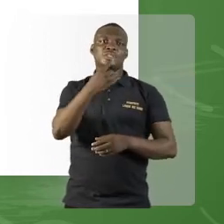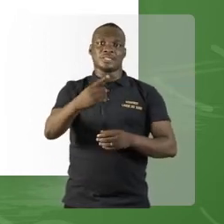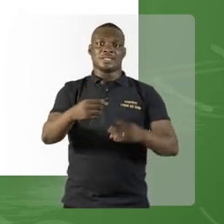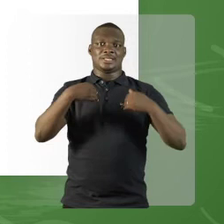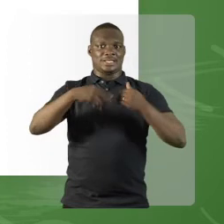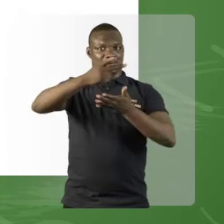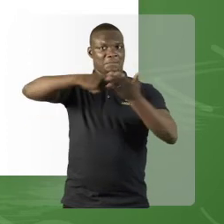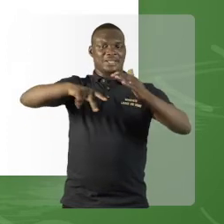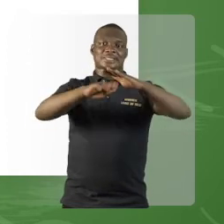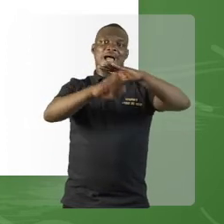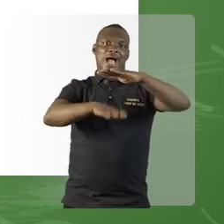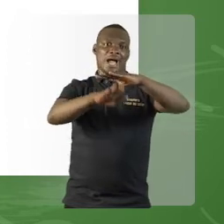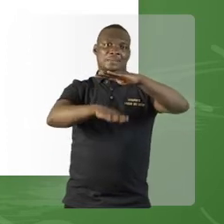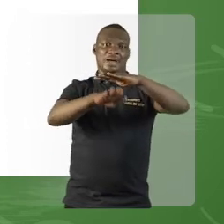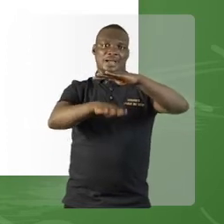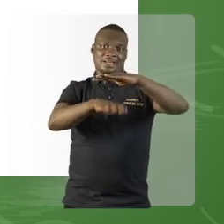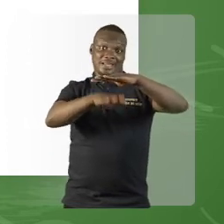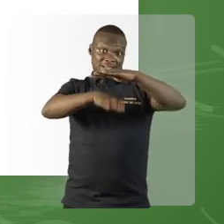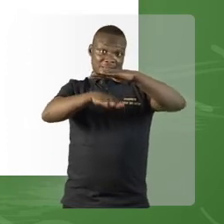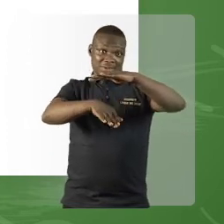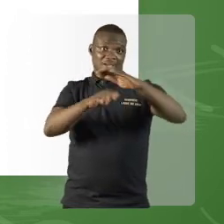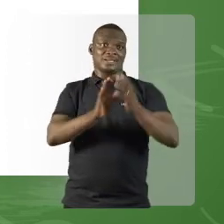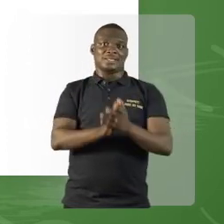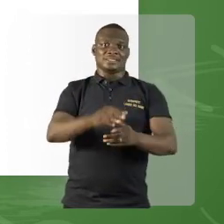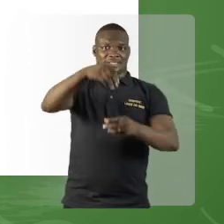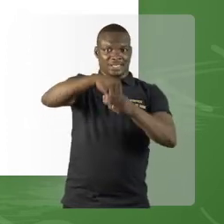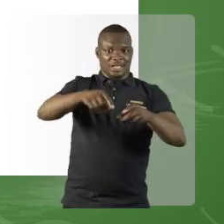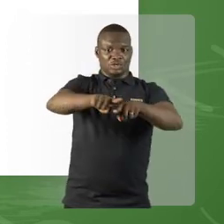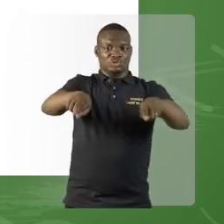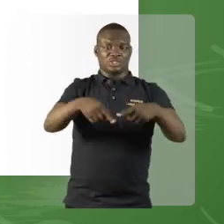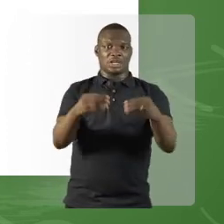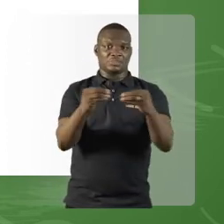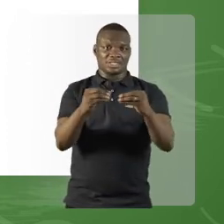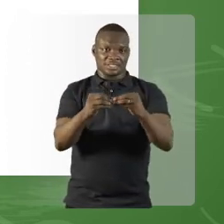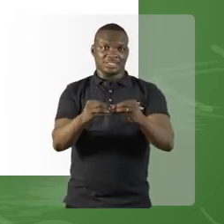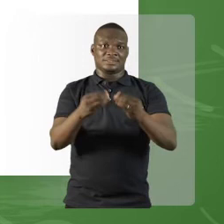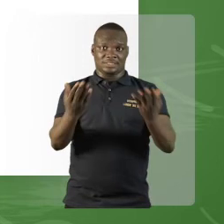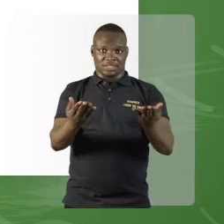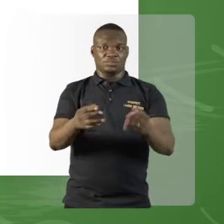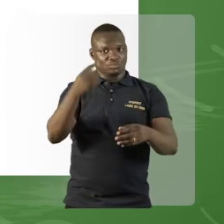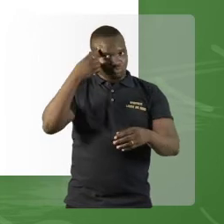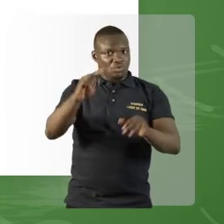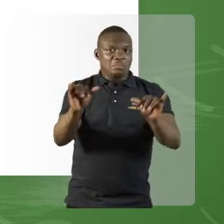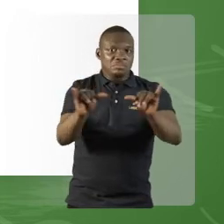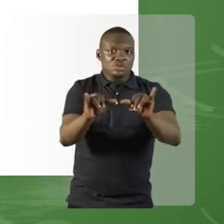partie PMNQ baigne dans le champ magnétique qu'on doit mesurer.